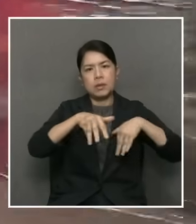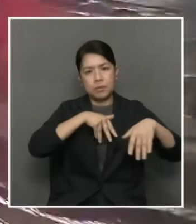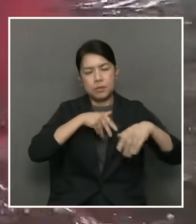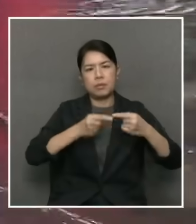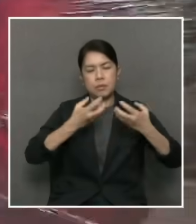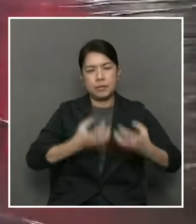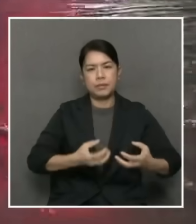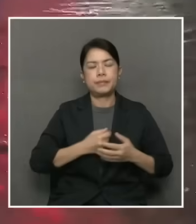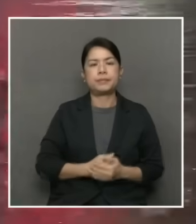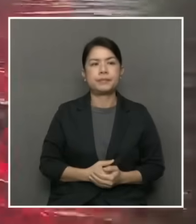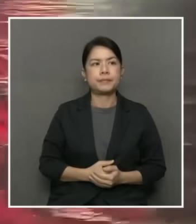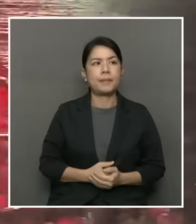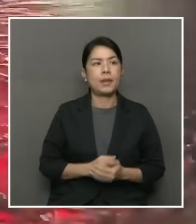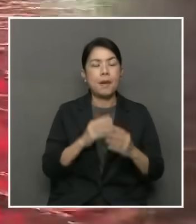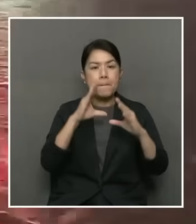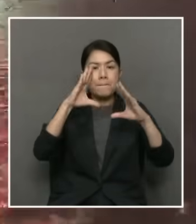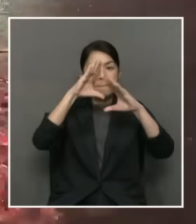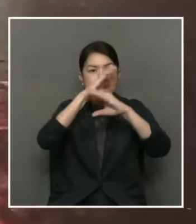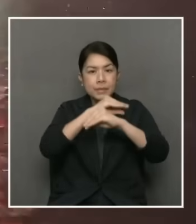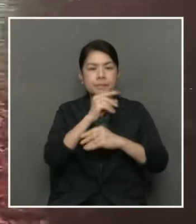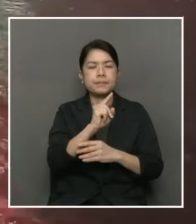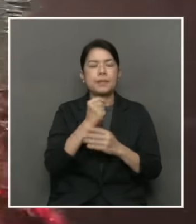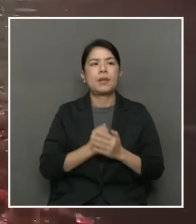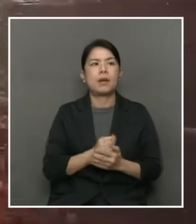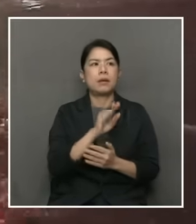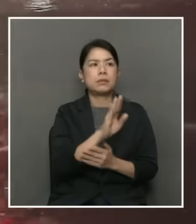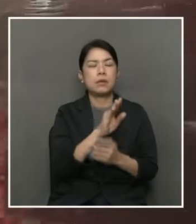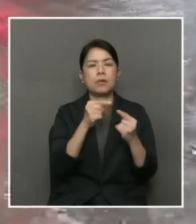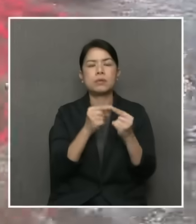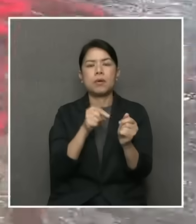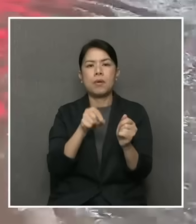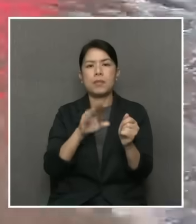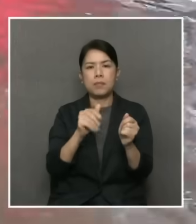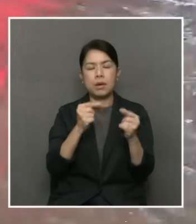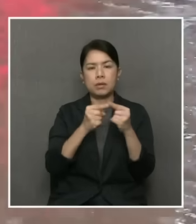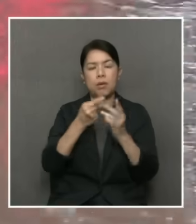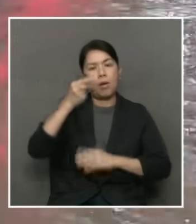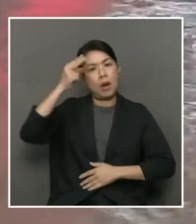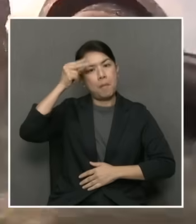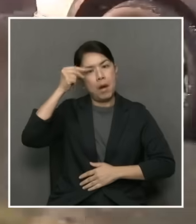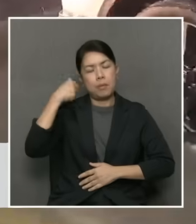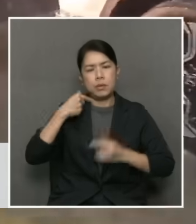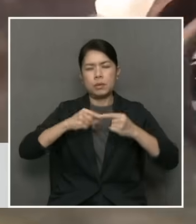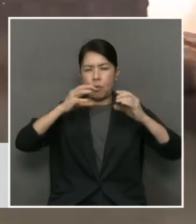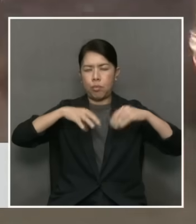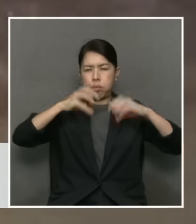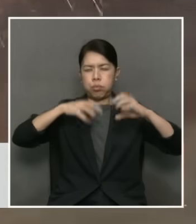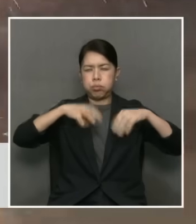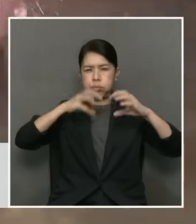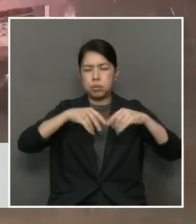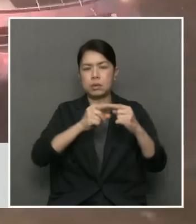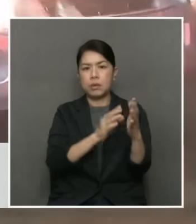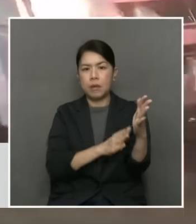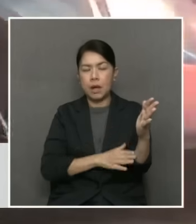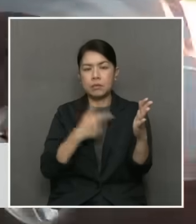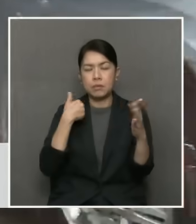ค่ะกลางดึกที่ผ่านมาค่ะที่พื้นที่ตัวเมืองลำปางฝนตกหนักลงมานานนับชั่วโมงเลยนะคะแล้วก็ถือว่าเป็น